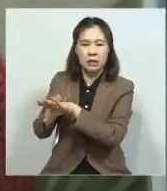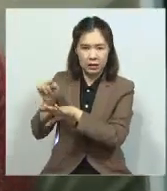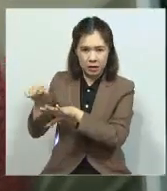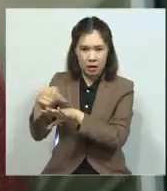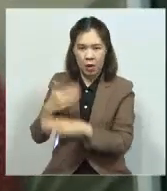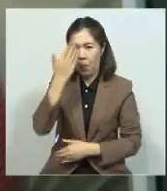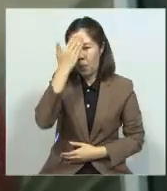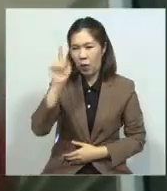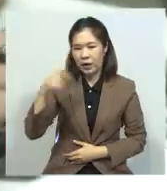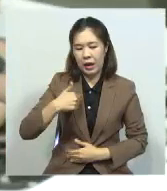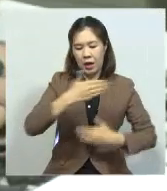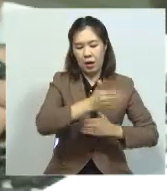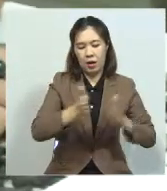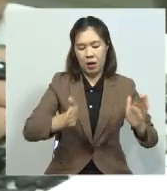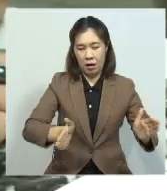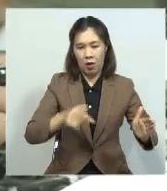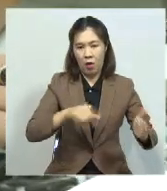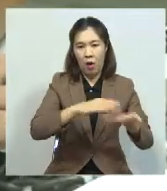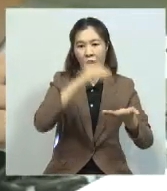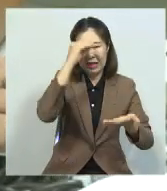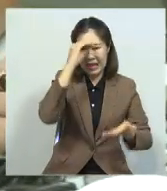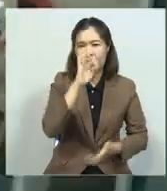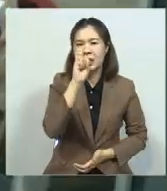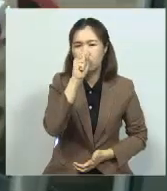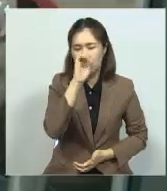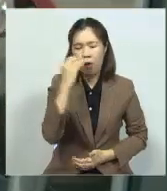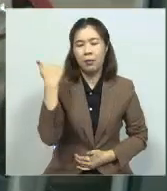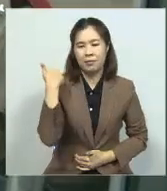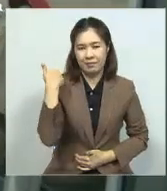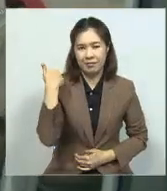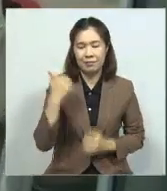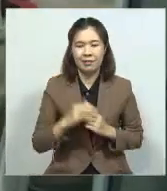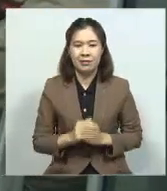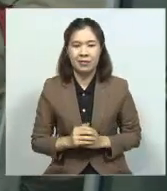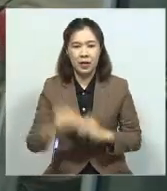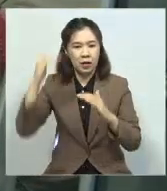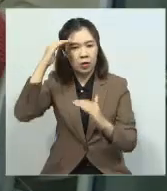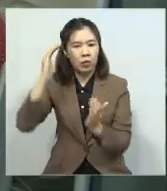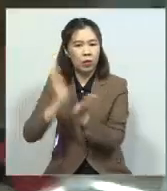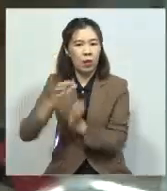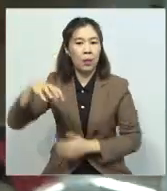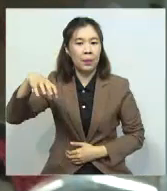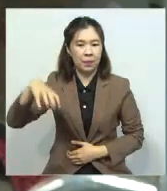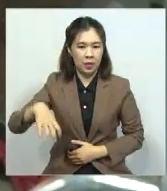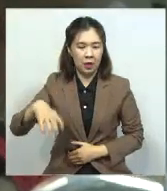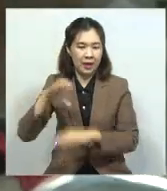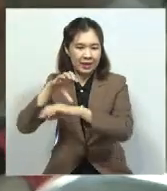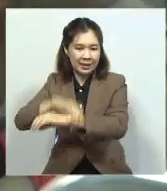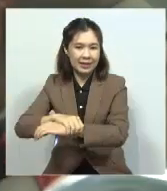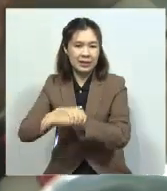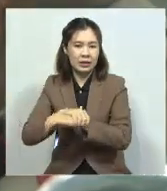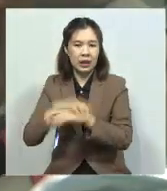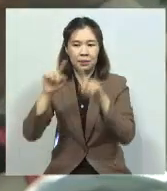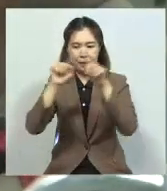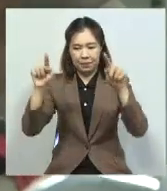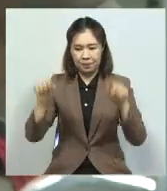งเรียนมีการจัดเป็นสนามสอบแกตแพทเมื่อวานที่ผ่านมาเบื้องต้นตำรวจสถานีตำรวจนครบาลบางขุนเทียนออกหมายจับผู้ต้องหาต